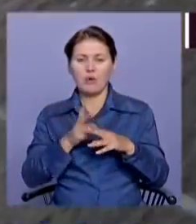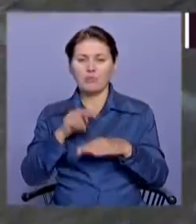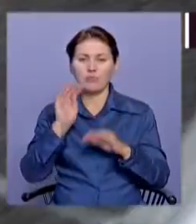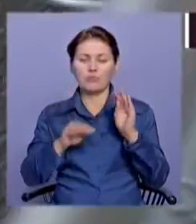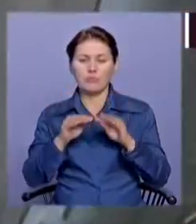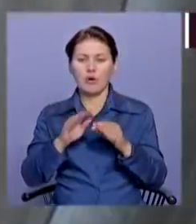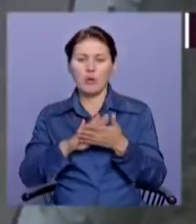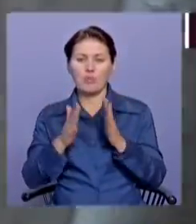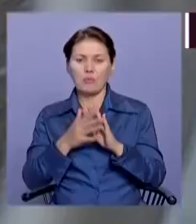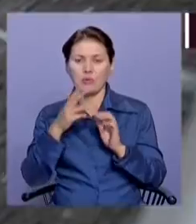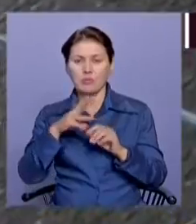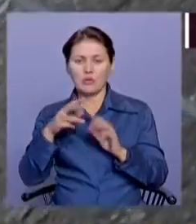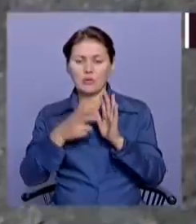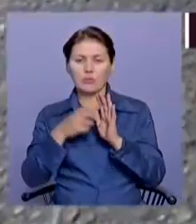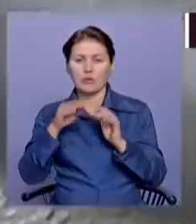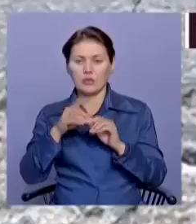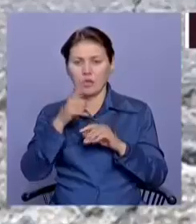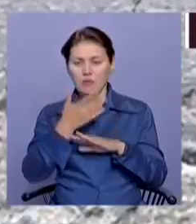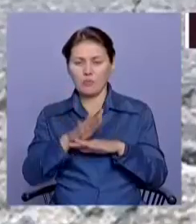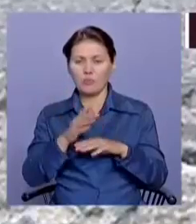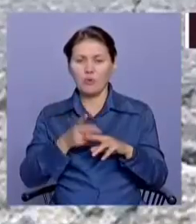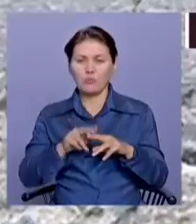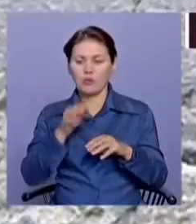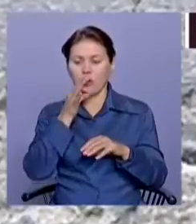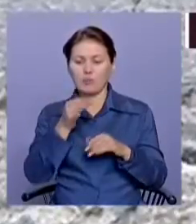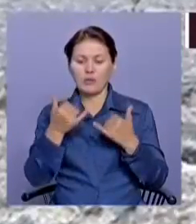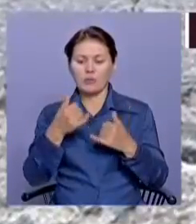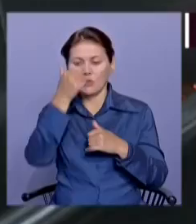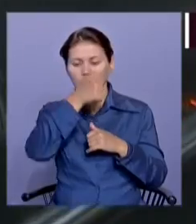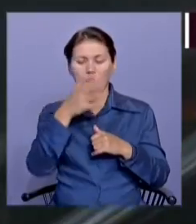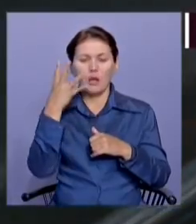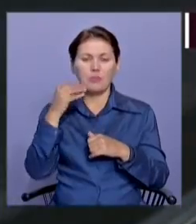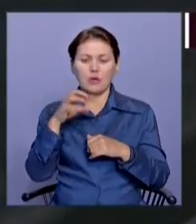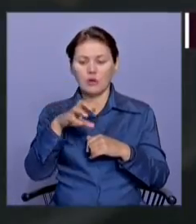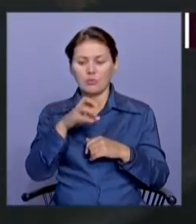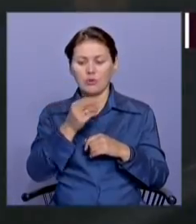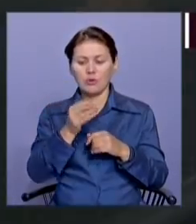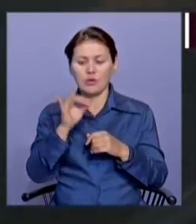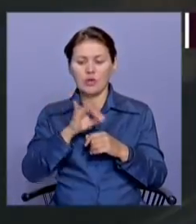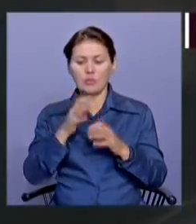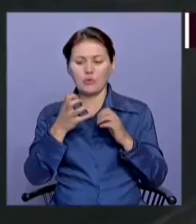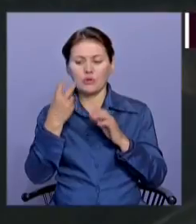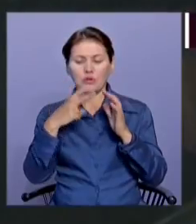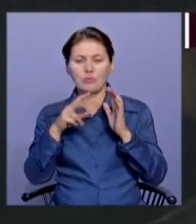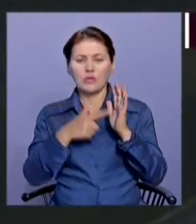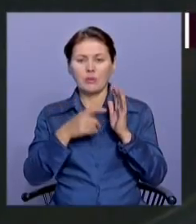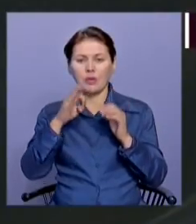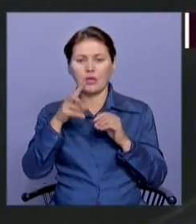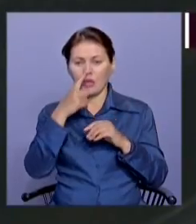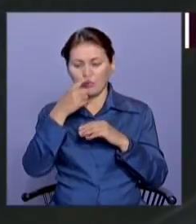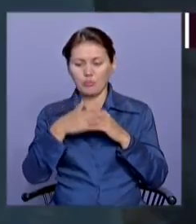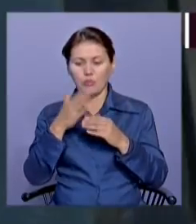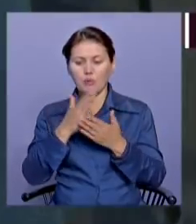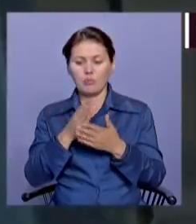жасау үшін 1 миллион 800 мың теңге бөлінеді. Айта кетейік, биылғы жылы Алматы бюджеті шамамен 527 миллиард теңгені